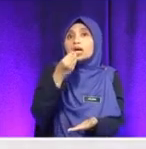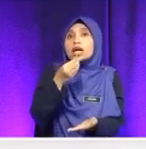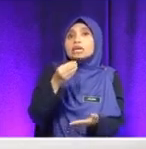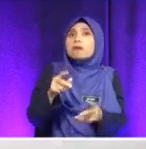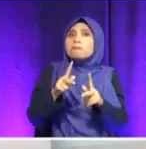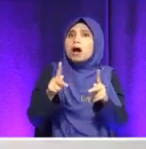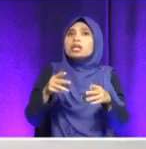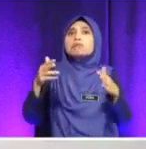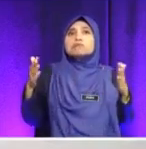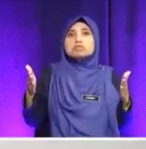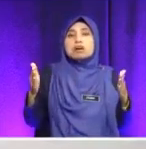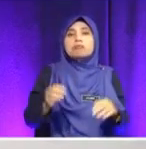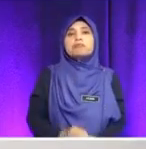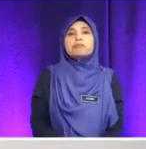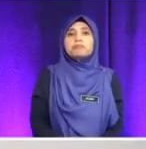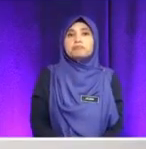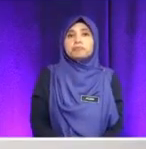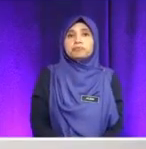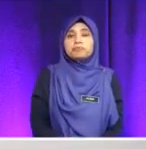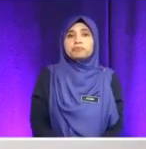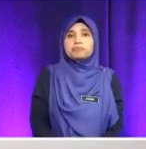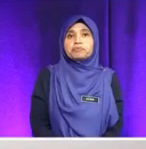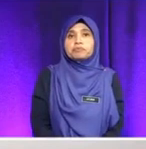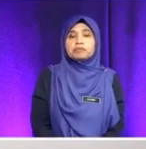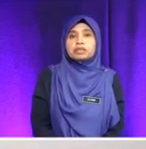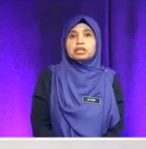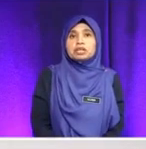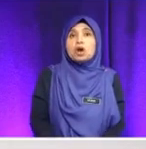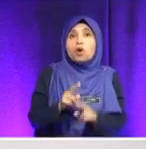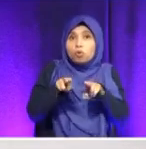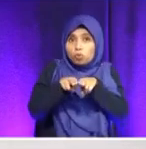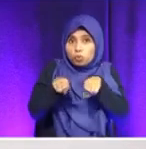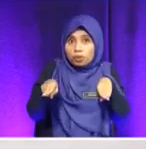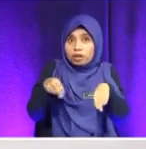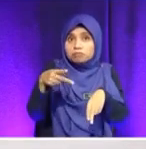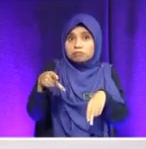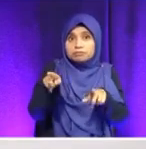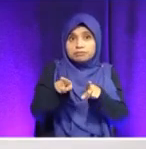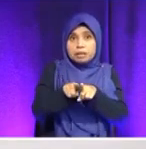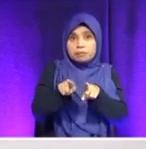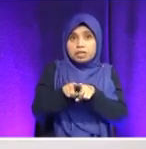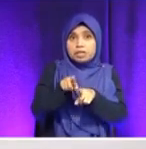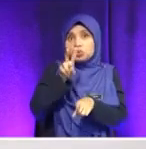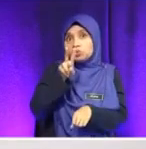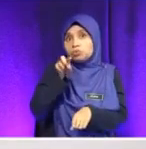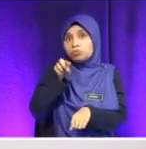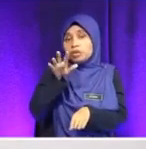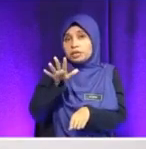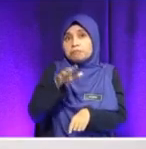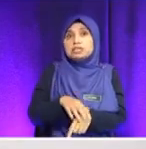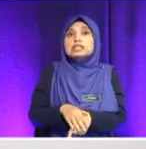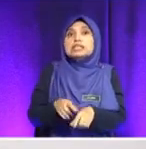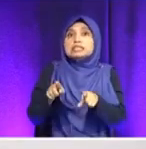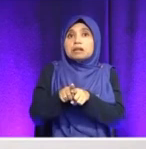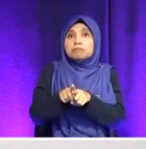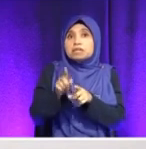kat situ. Oh, okey, baik, cikgu. Okey. Tengok ukuran dia pun sama. Pun sama. Satu jari ni juga,